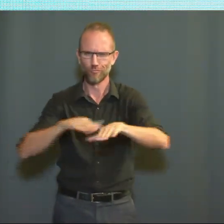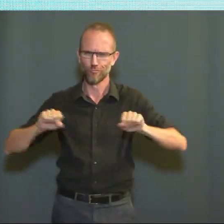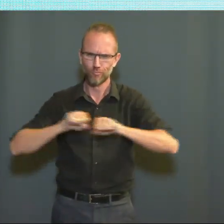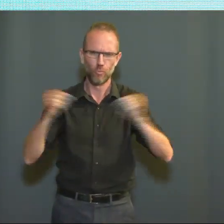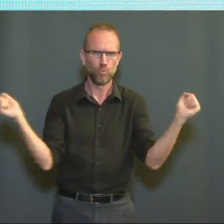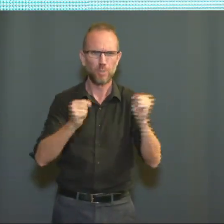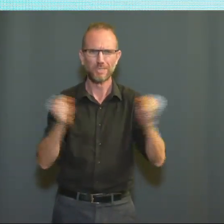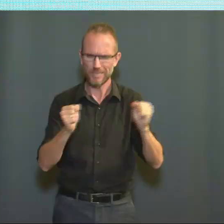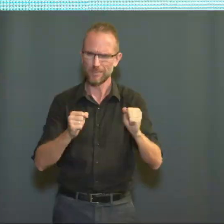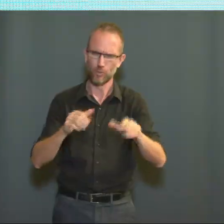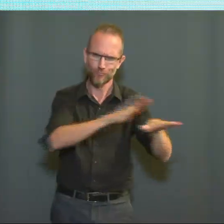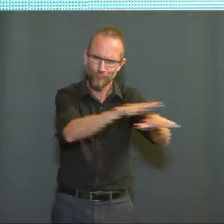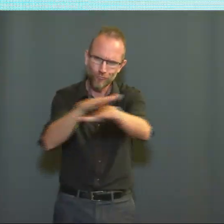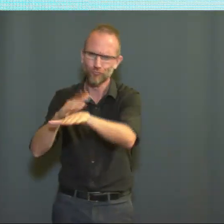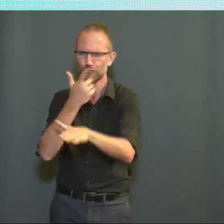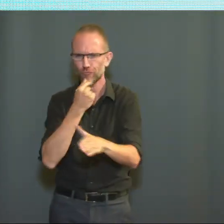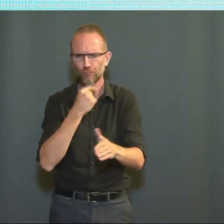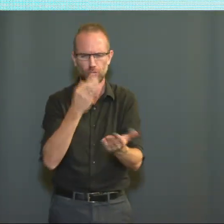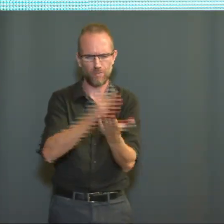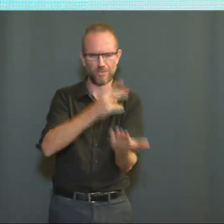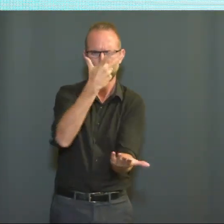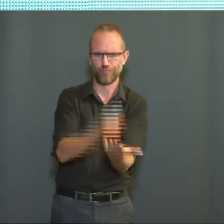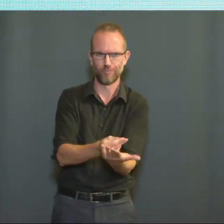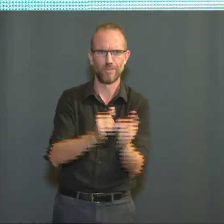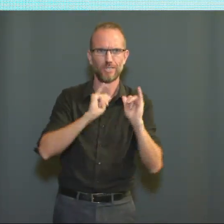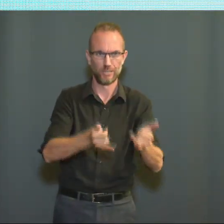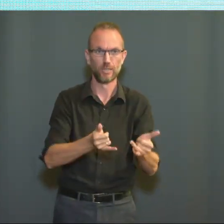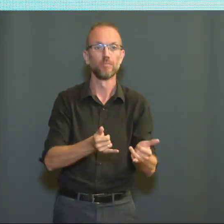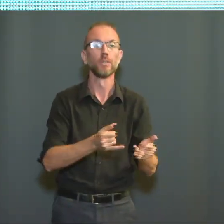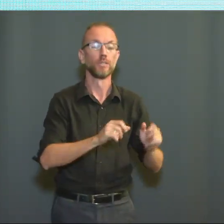Vous pouvez trouver toute information sur le site